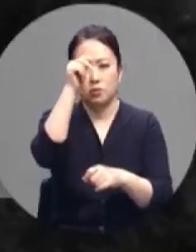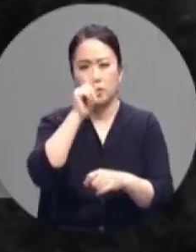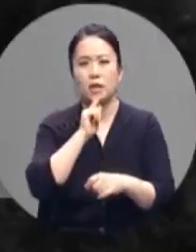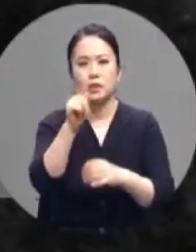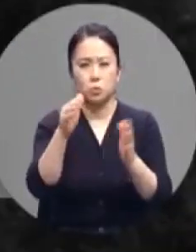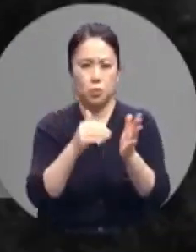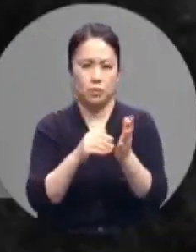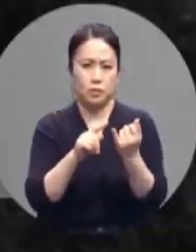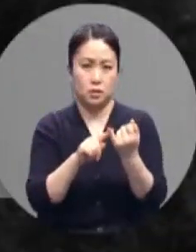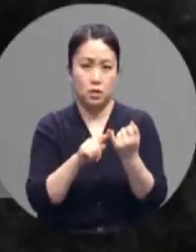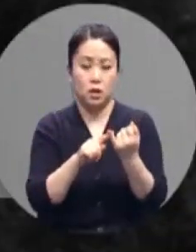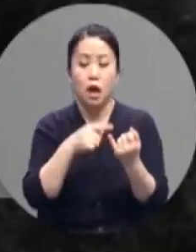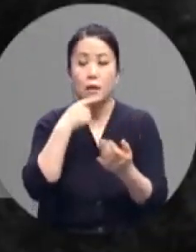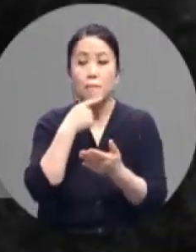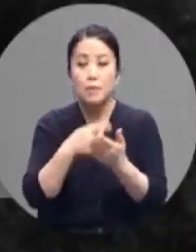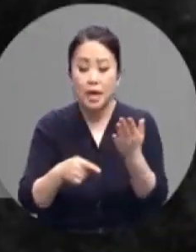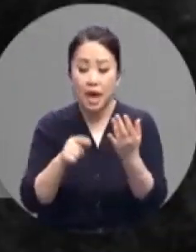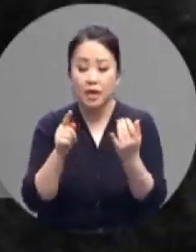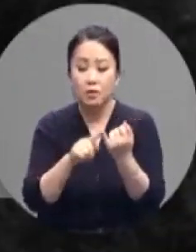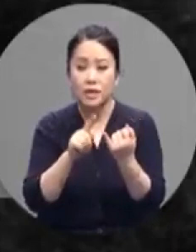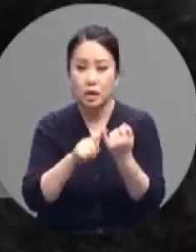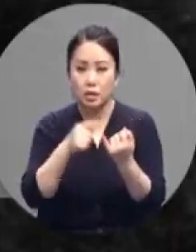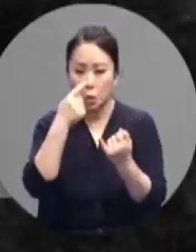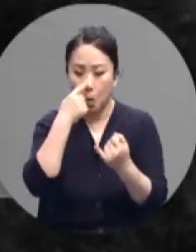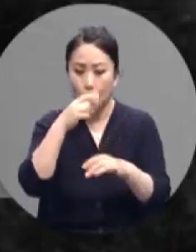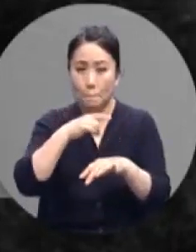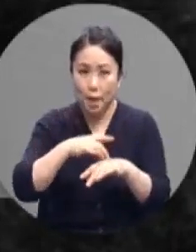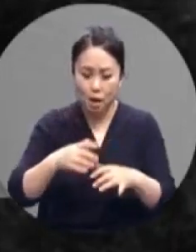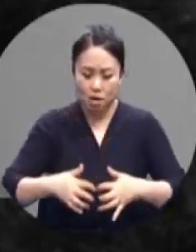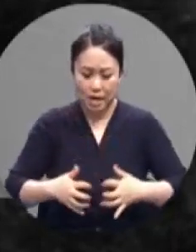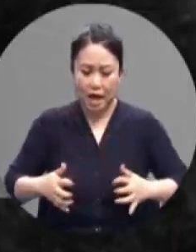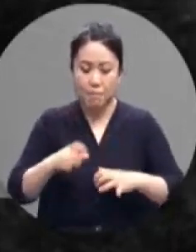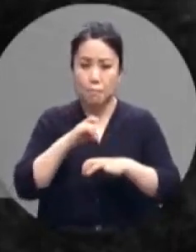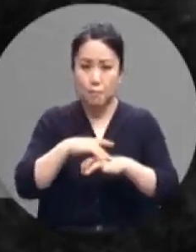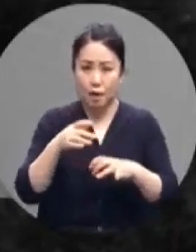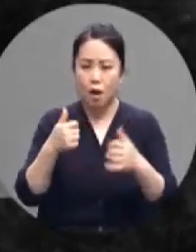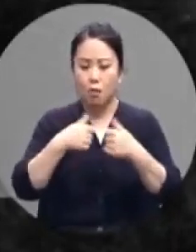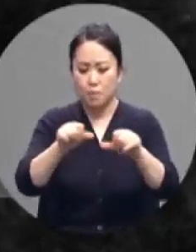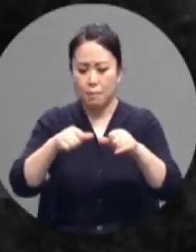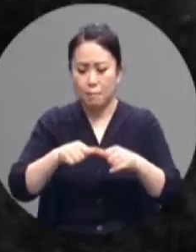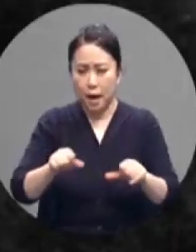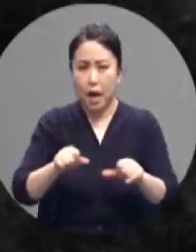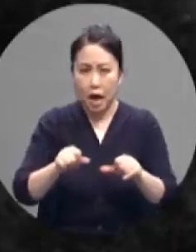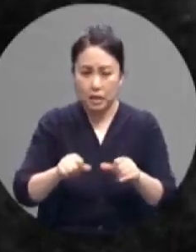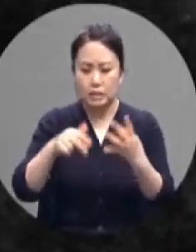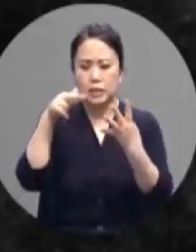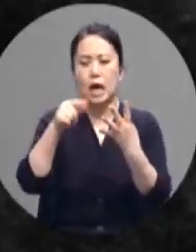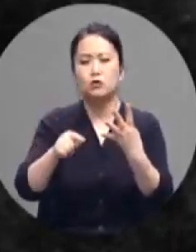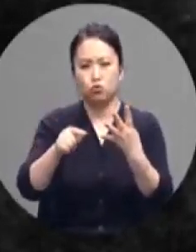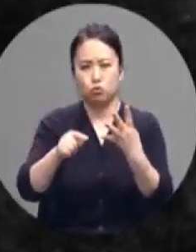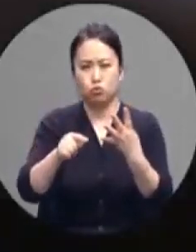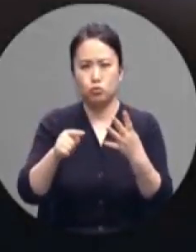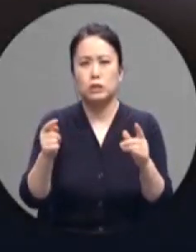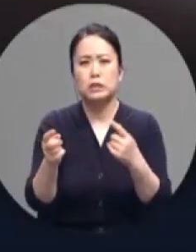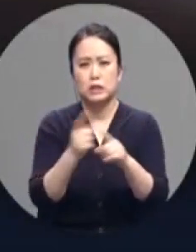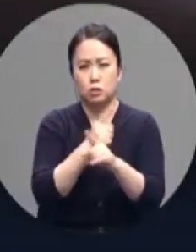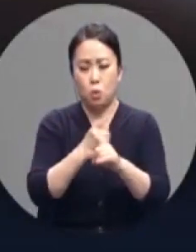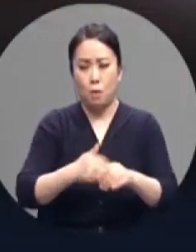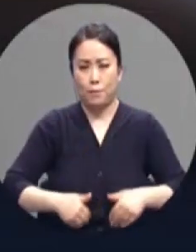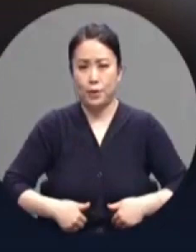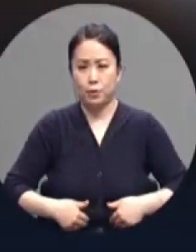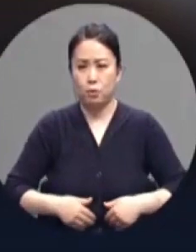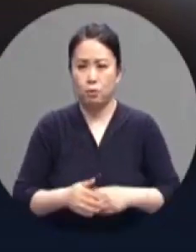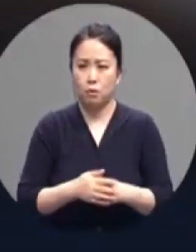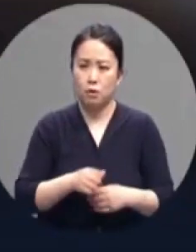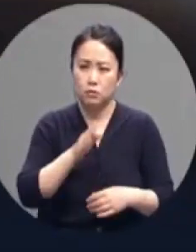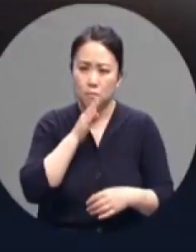신고했습니다. 피해 여성은 코뼈와 갈비뼈가 부러지는 전치 4주의 중상을 입었습니다. 상담하죠. 혼자서